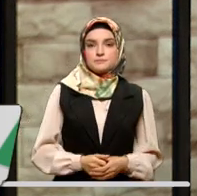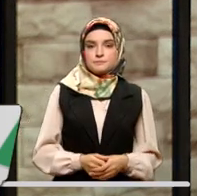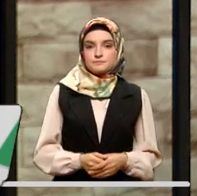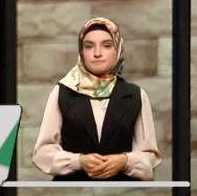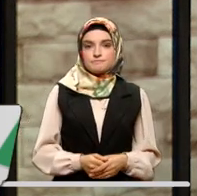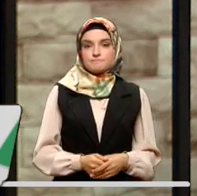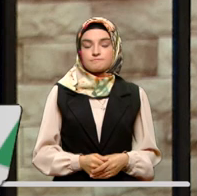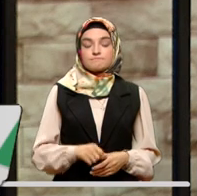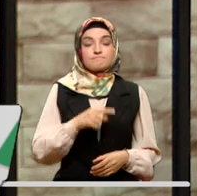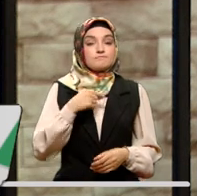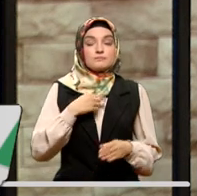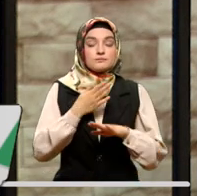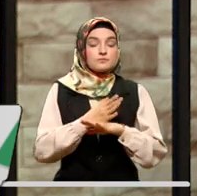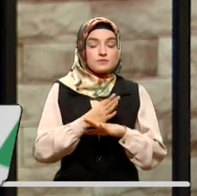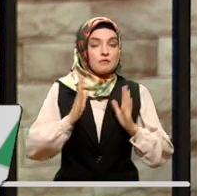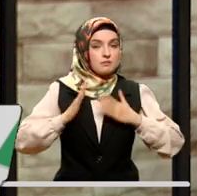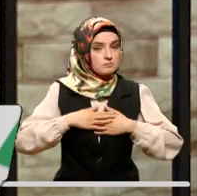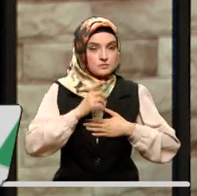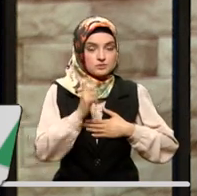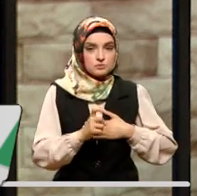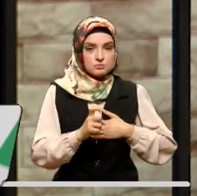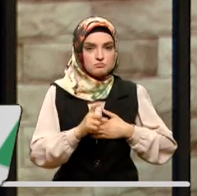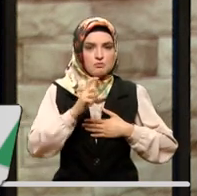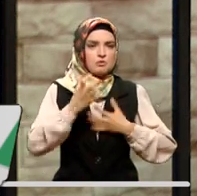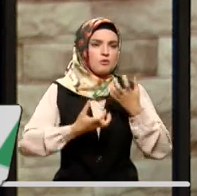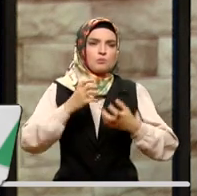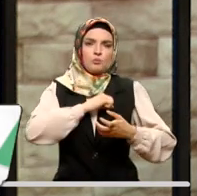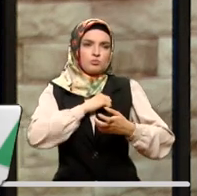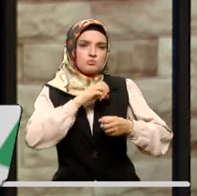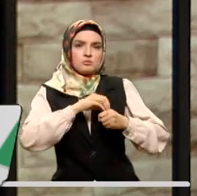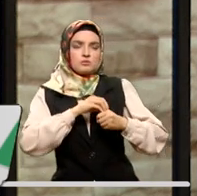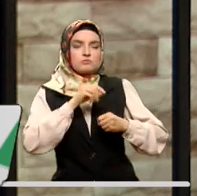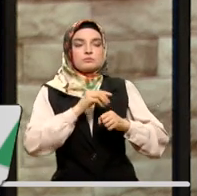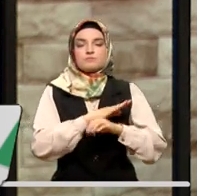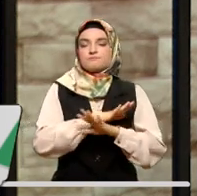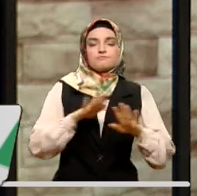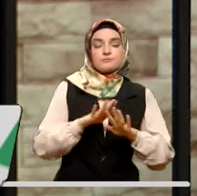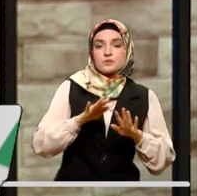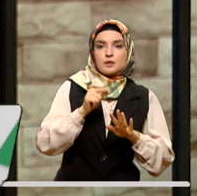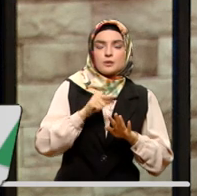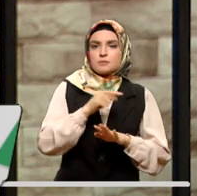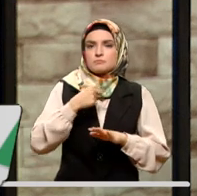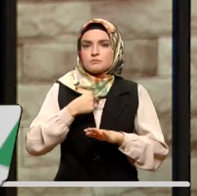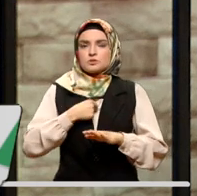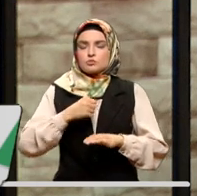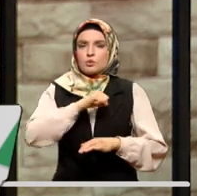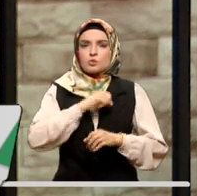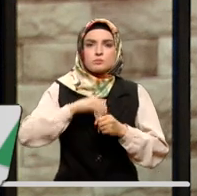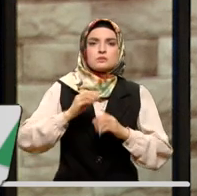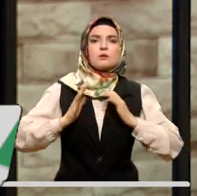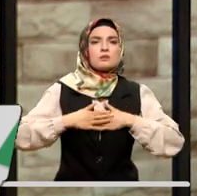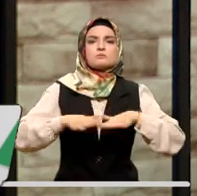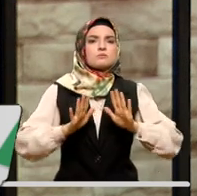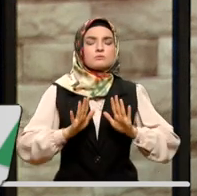niye namaz kılıyoruz? Cehennemden korkuyoruz. Böyle bir şey olmaz. Biz cehennemden korktuğumuz için namaz kılmıyoruz. Yani Allah'ı